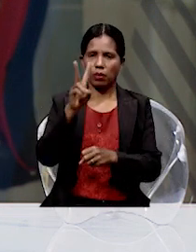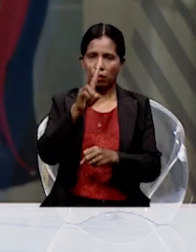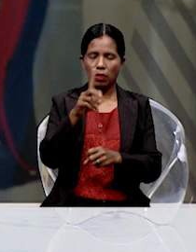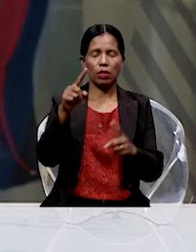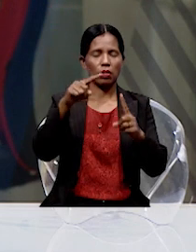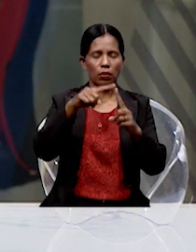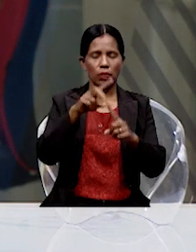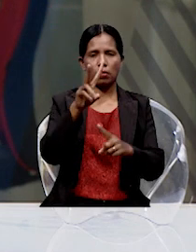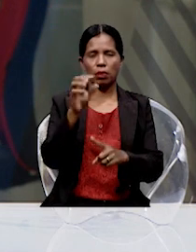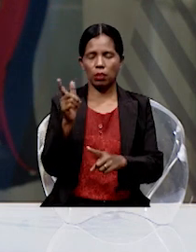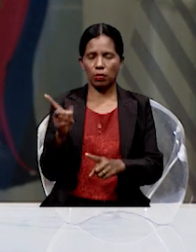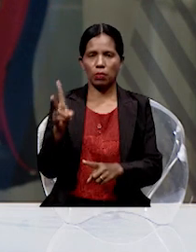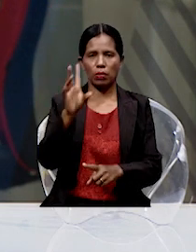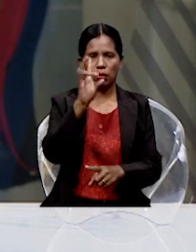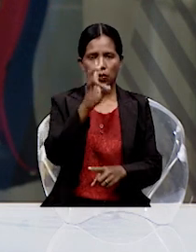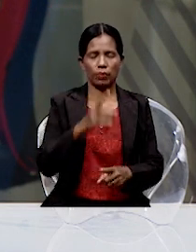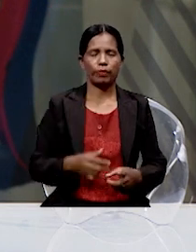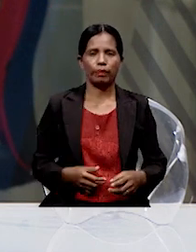rua ronulu resing hitu.